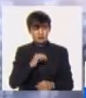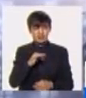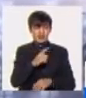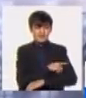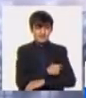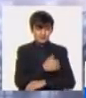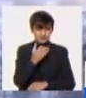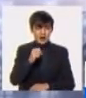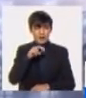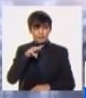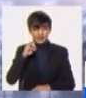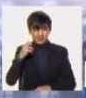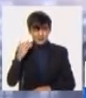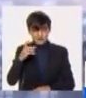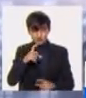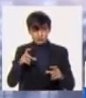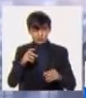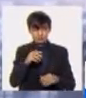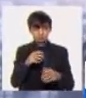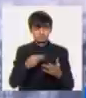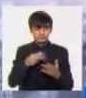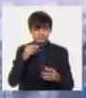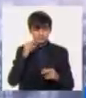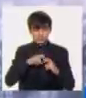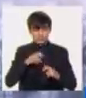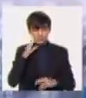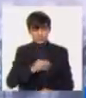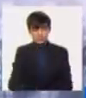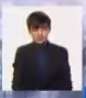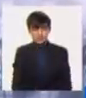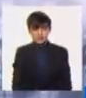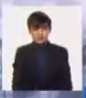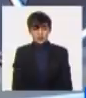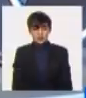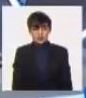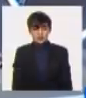аптечных учреждений. Наталья Райм, Информбюро.